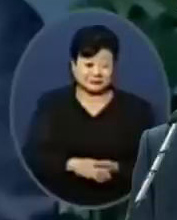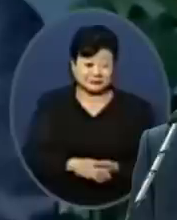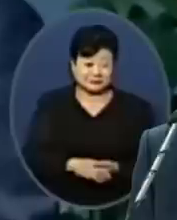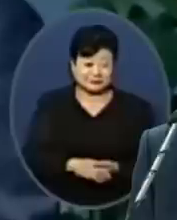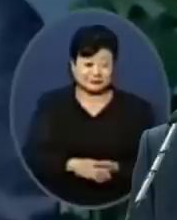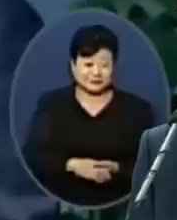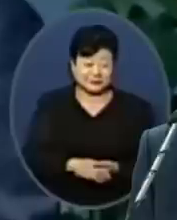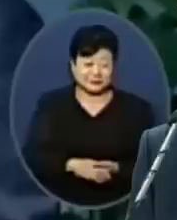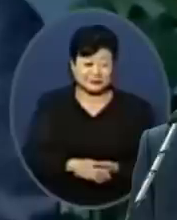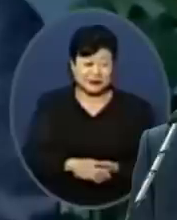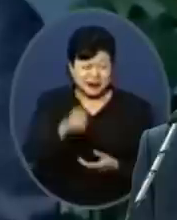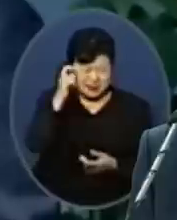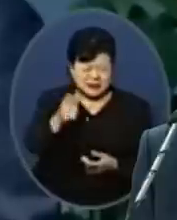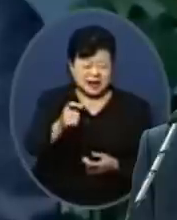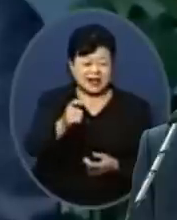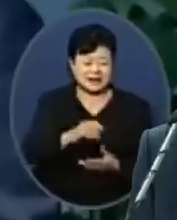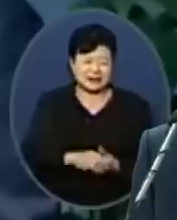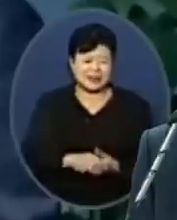압도적으로